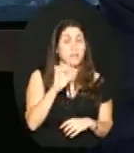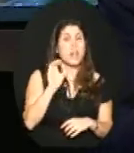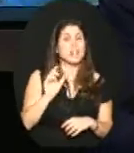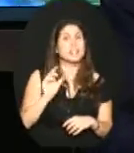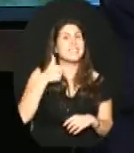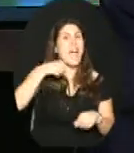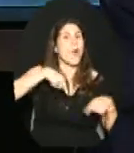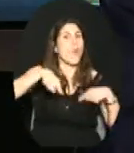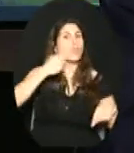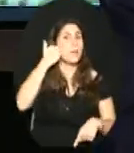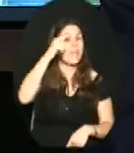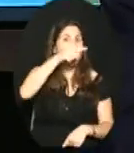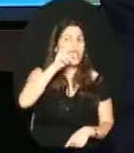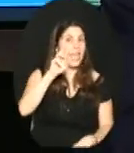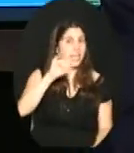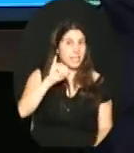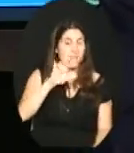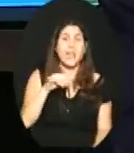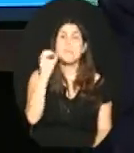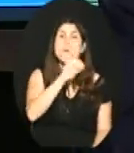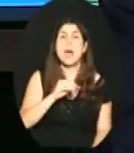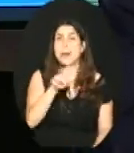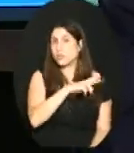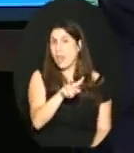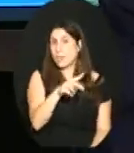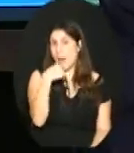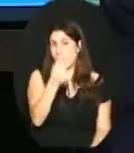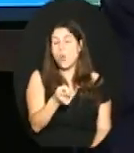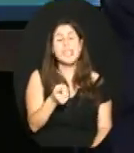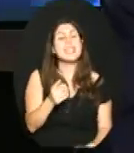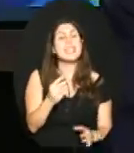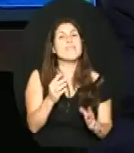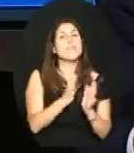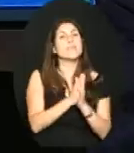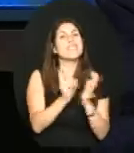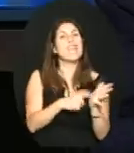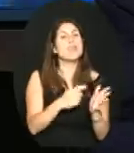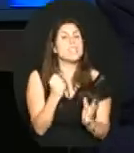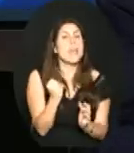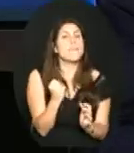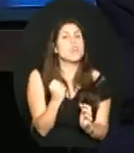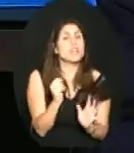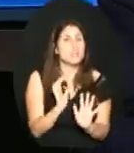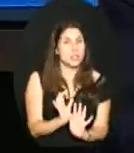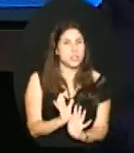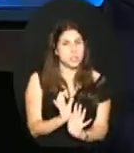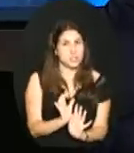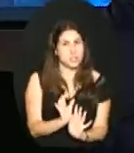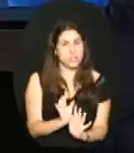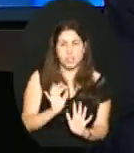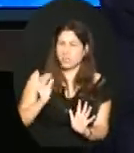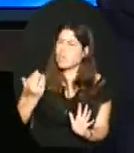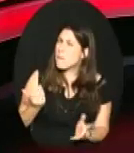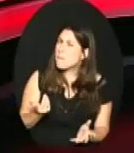החוץ אמריקאי, קרי, וגם של אובמה, הם קראו לאיפוק לשני הצדדים. זאת אומרת, זה לא מה שקנדה מצרה. מה,